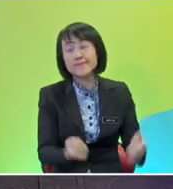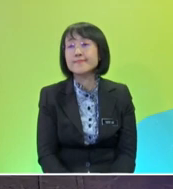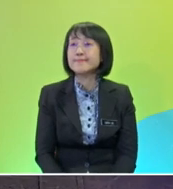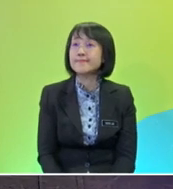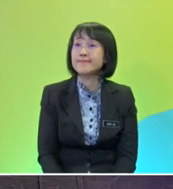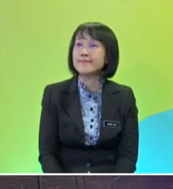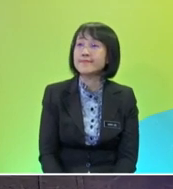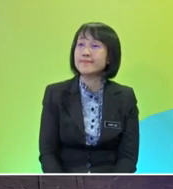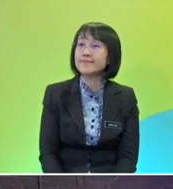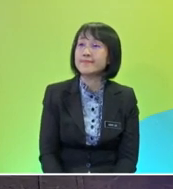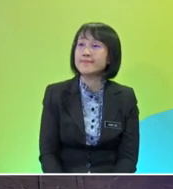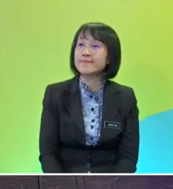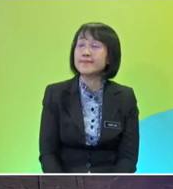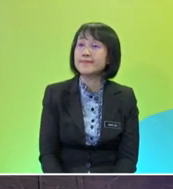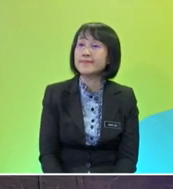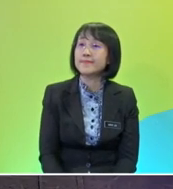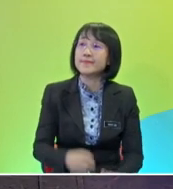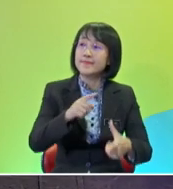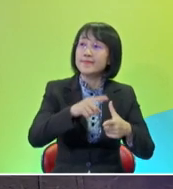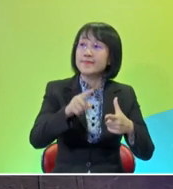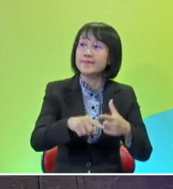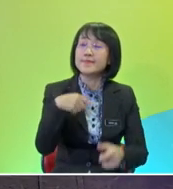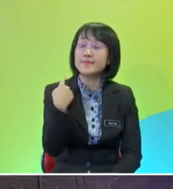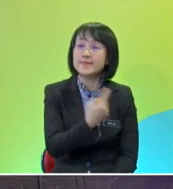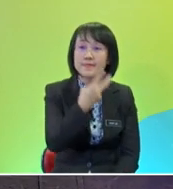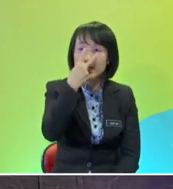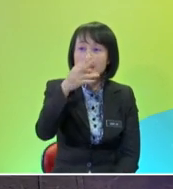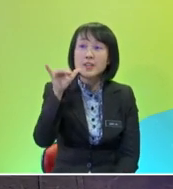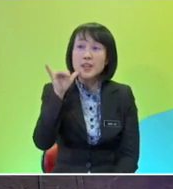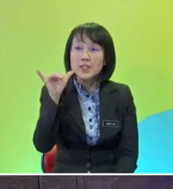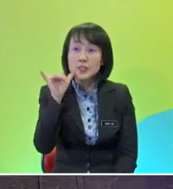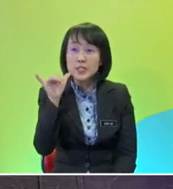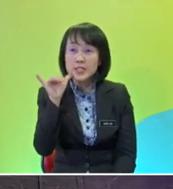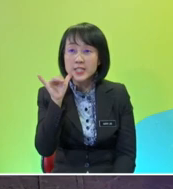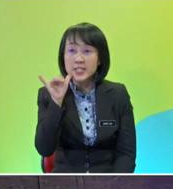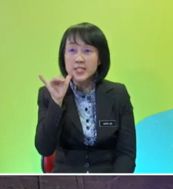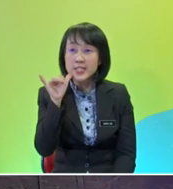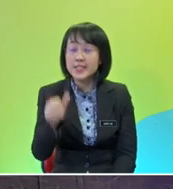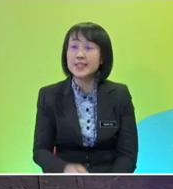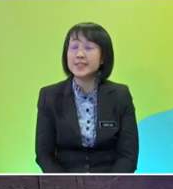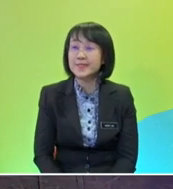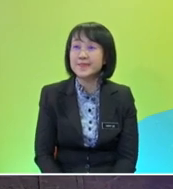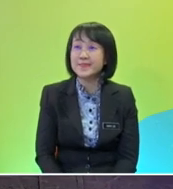bagus. Kemudian kita nak tengok Yashwini pula. Okey.